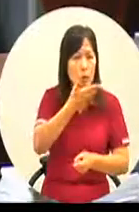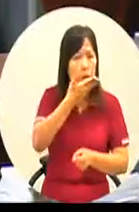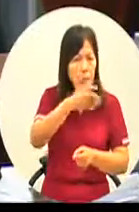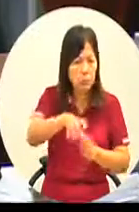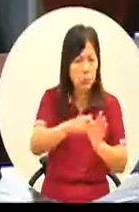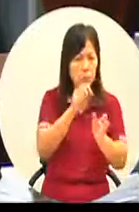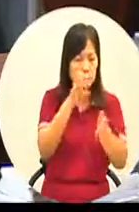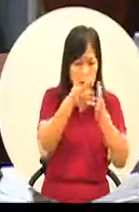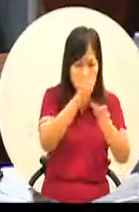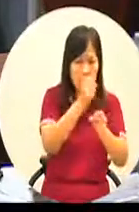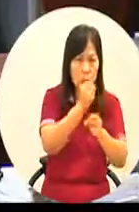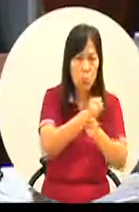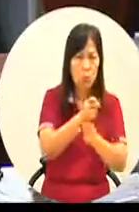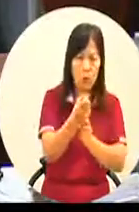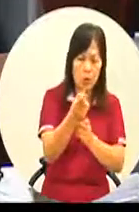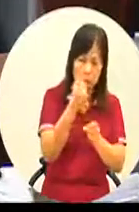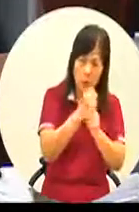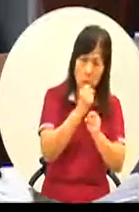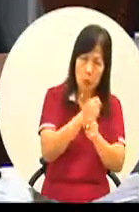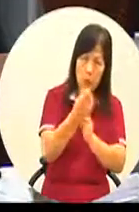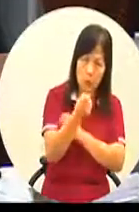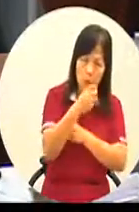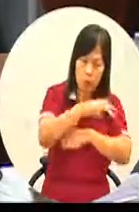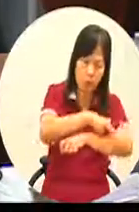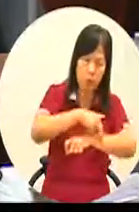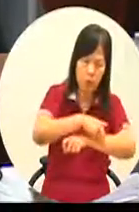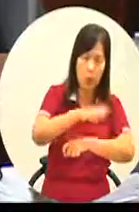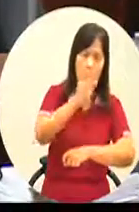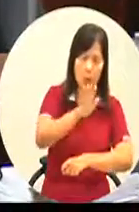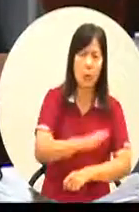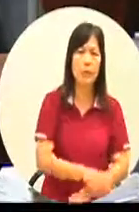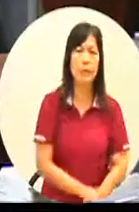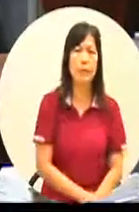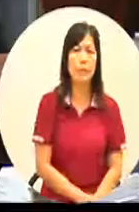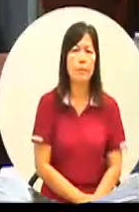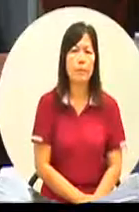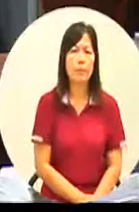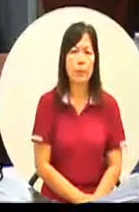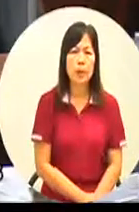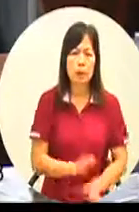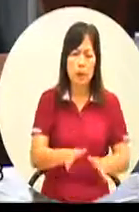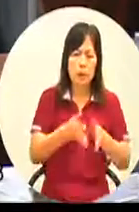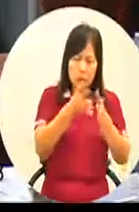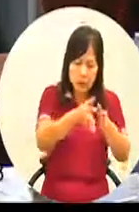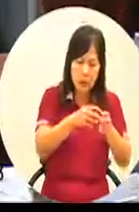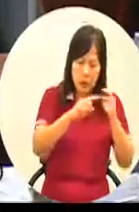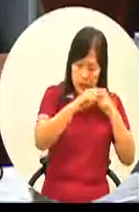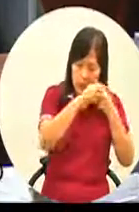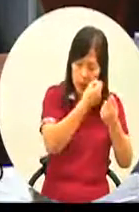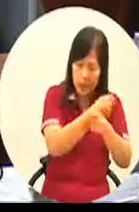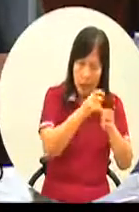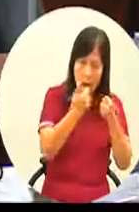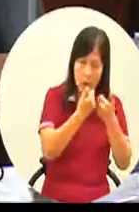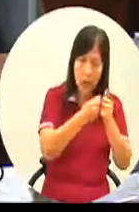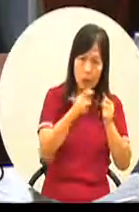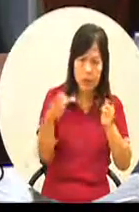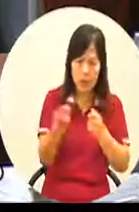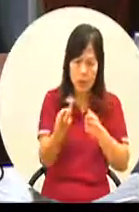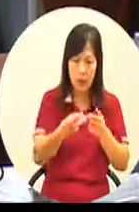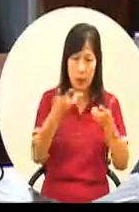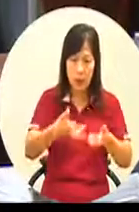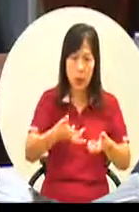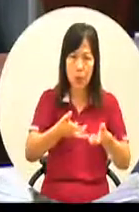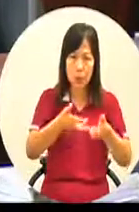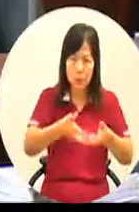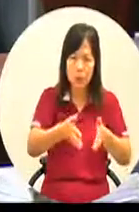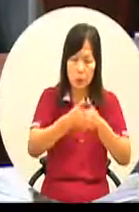作，他们也在进行的一个规划当中。所以针对遮吼，咱研考会哦，这两件拢是足重要，关系